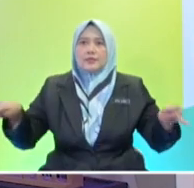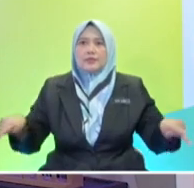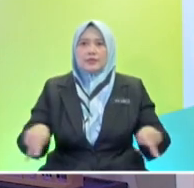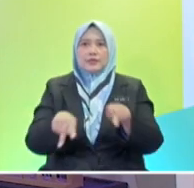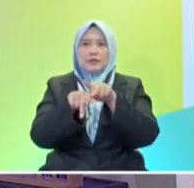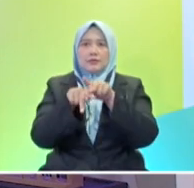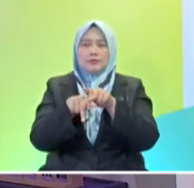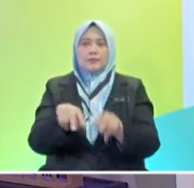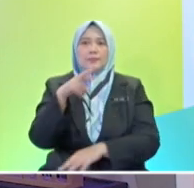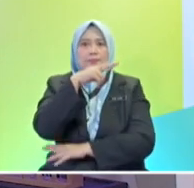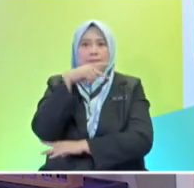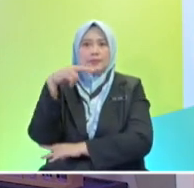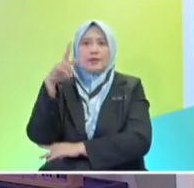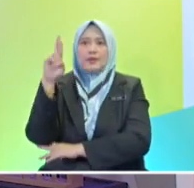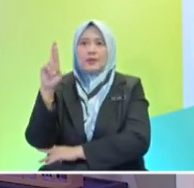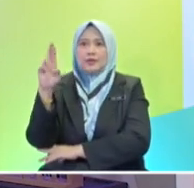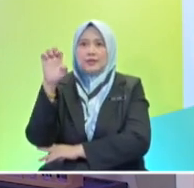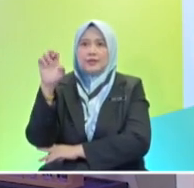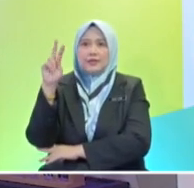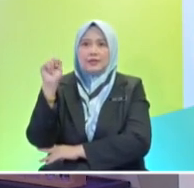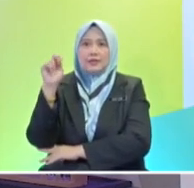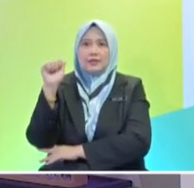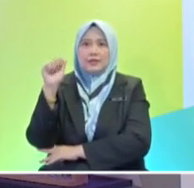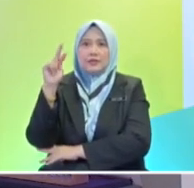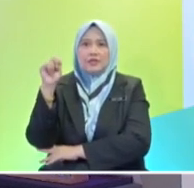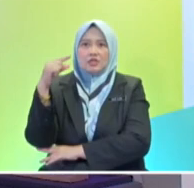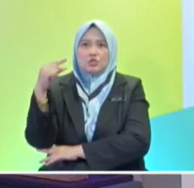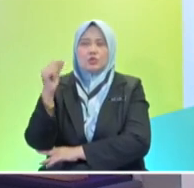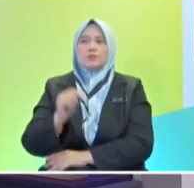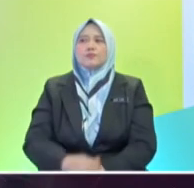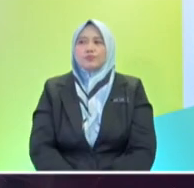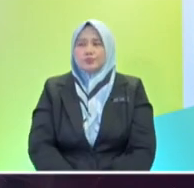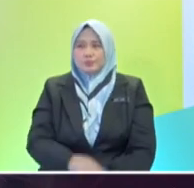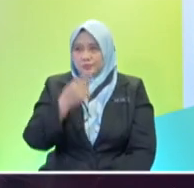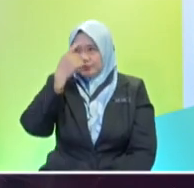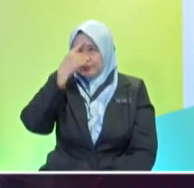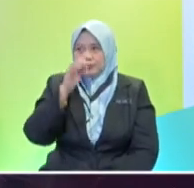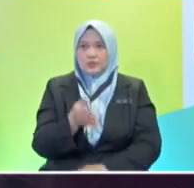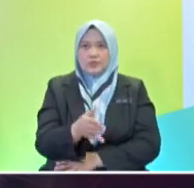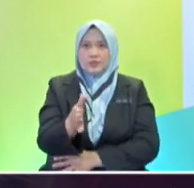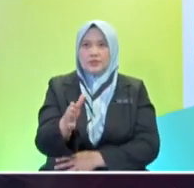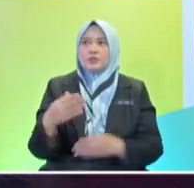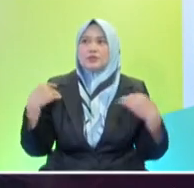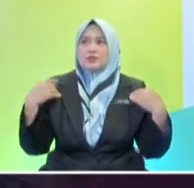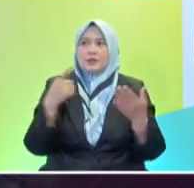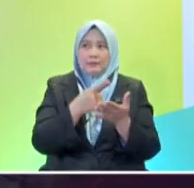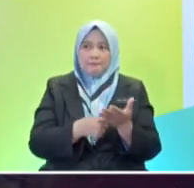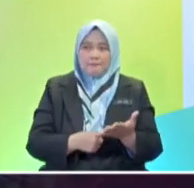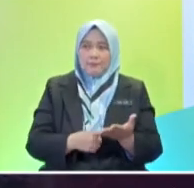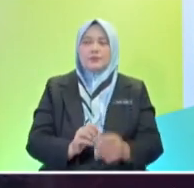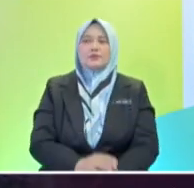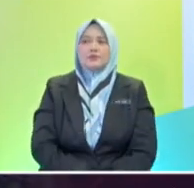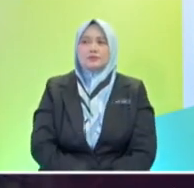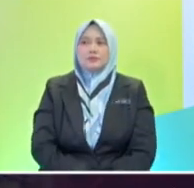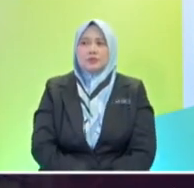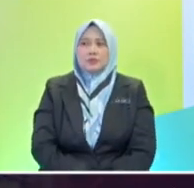N A N G. Okey. Ini untuk ikan. Kawan-kawan, untuk ikan ada apa? Untuk ikan.